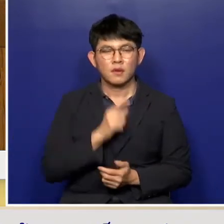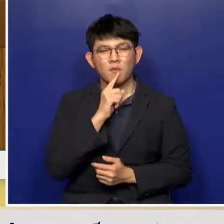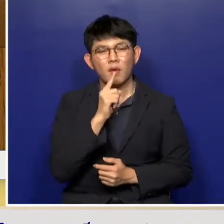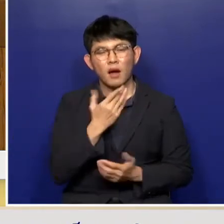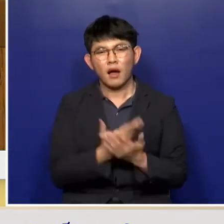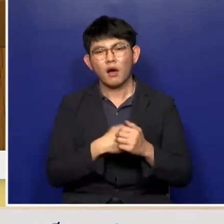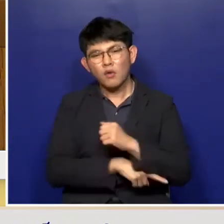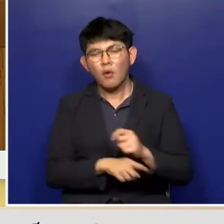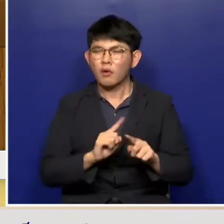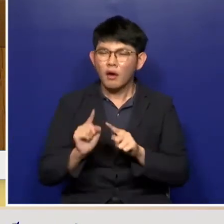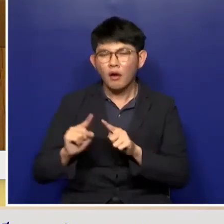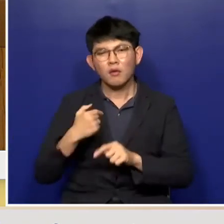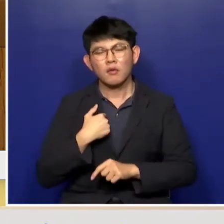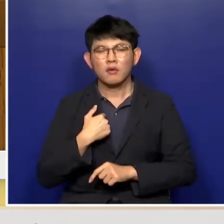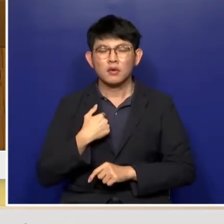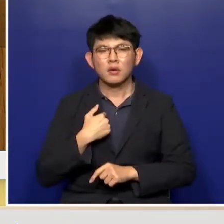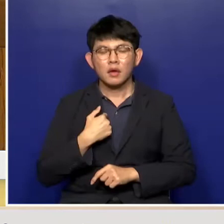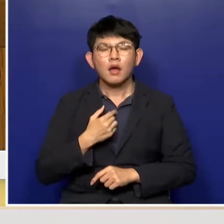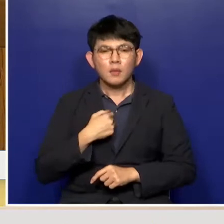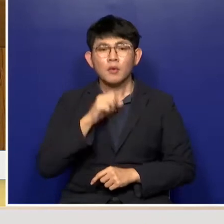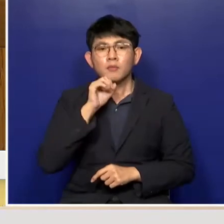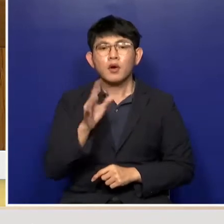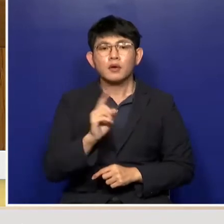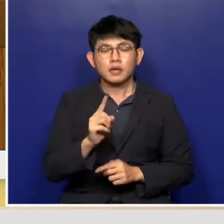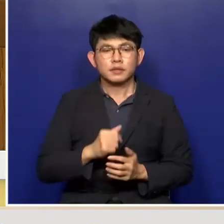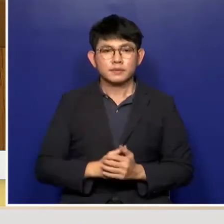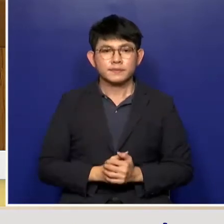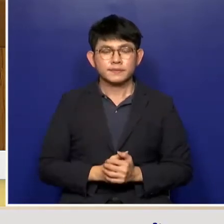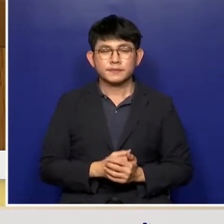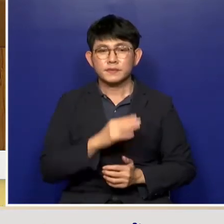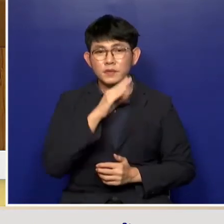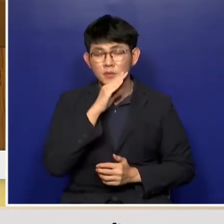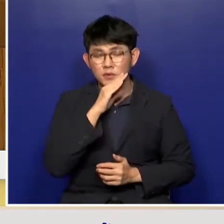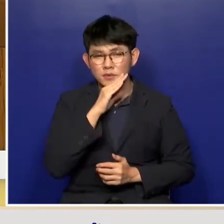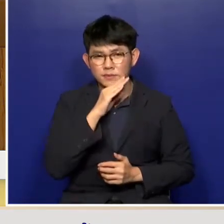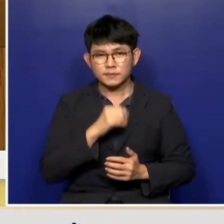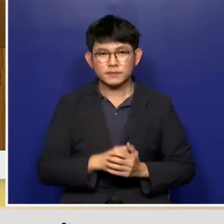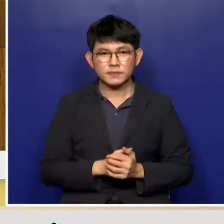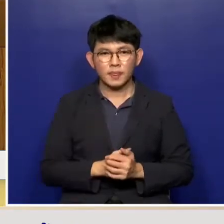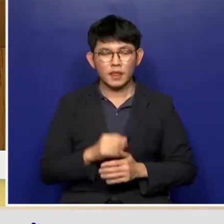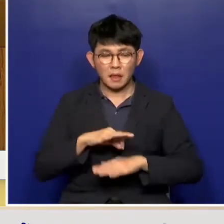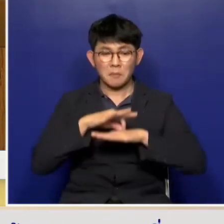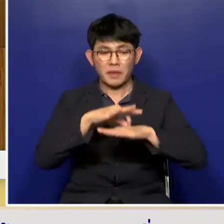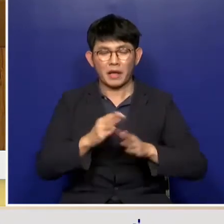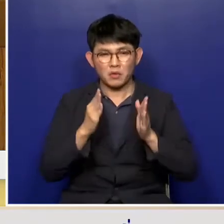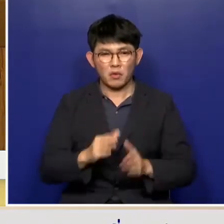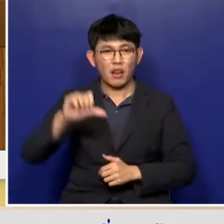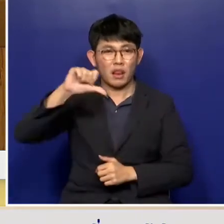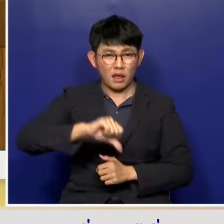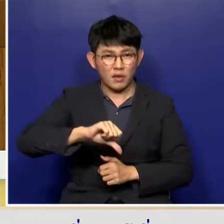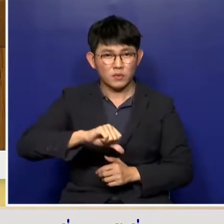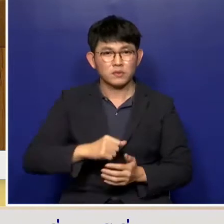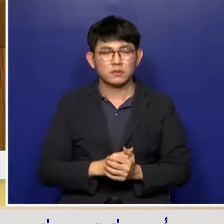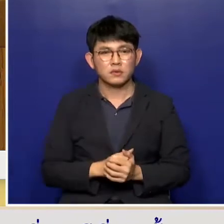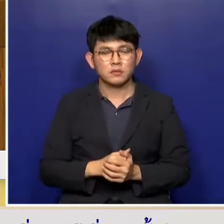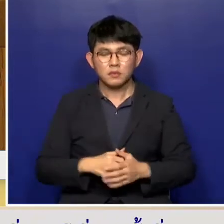าโกงโนนโกงนี้อีผมเคยบอกแลวว่าถ้าผมตั้ง ตั้งคนเร็วมานะ ผม